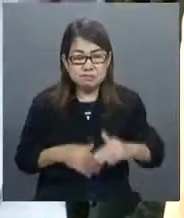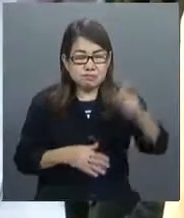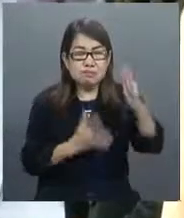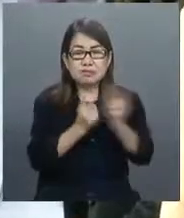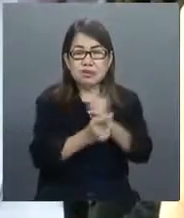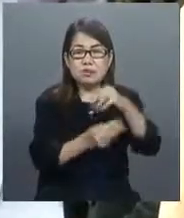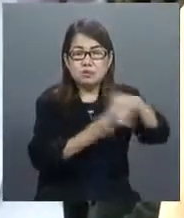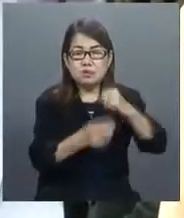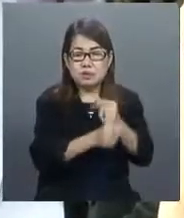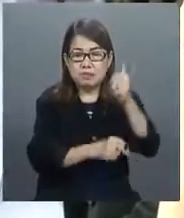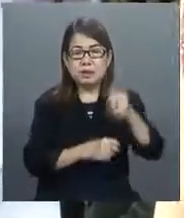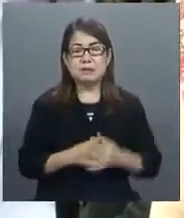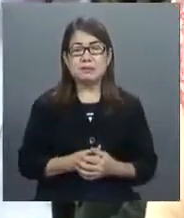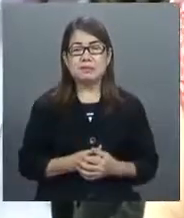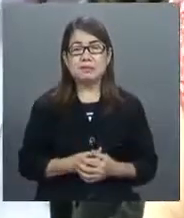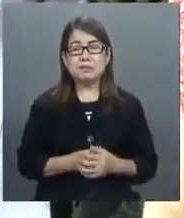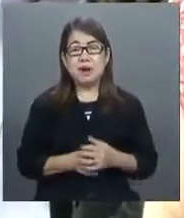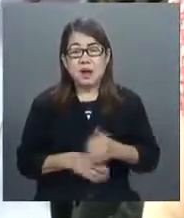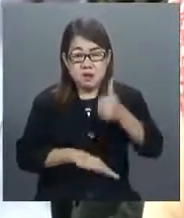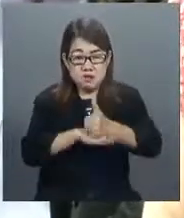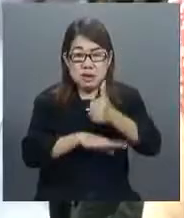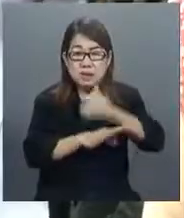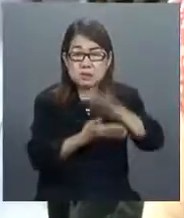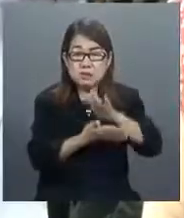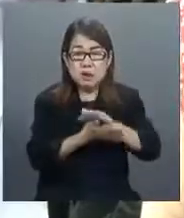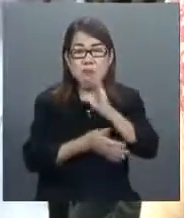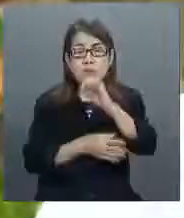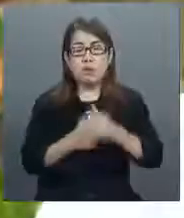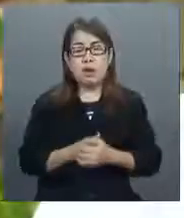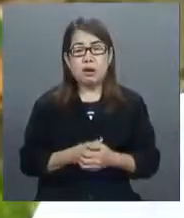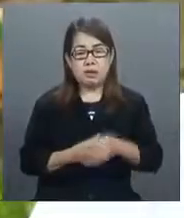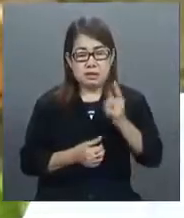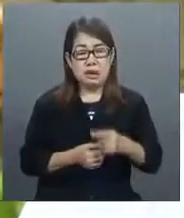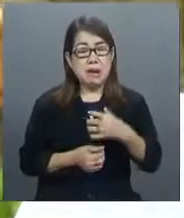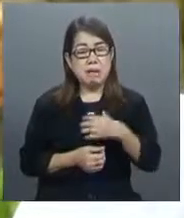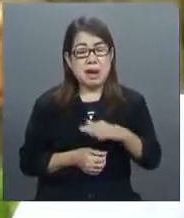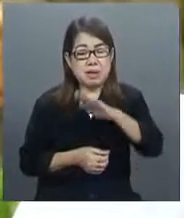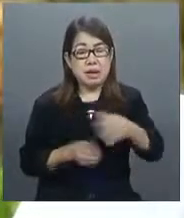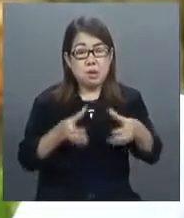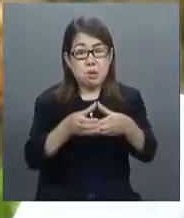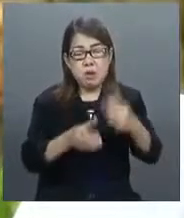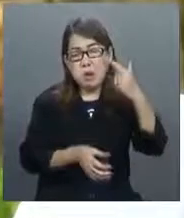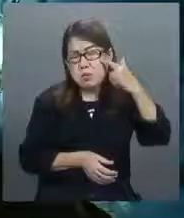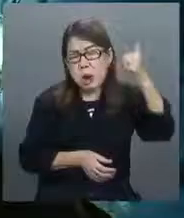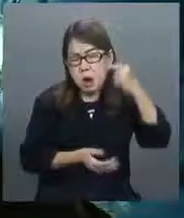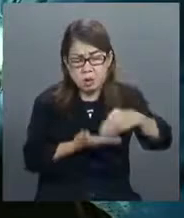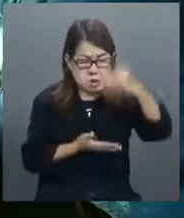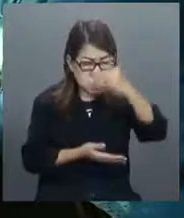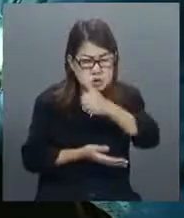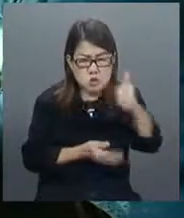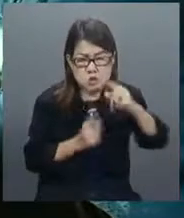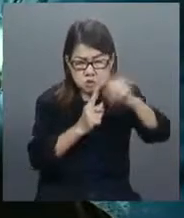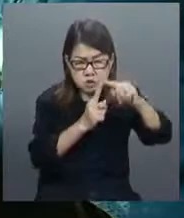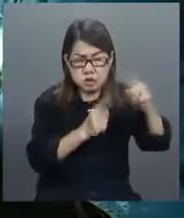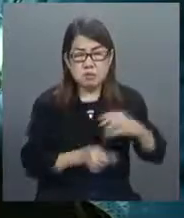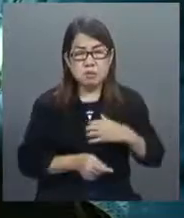เขาเรียนรู้จากตรงนี้เลย ผู้อำนวยการโรงเรียนย้ำว่าไม่ได้ต้องการให้เด็กกลุ่มนี้เป็นเลิศทางวิชาการแต่ตั้งเป้าหมาย